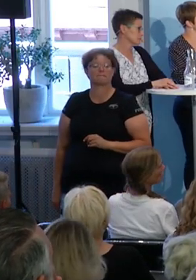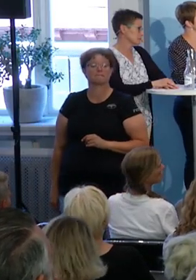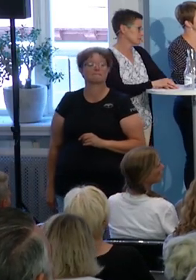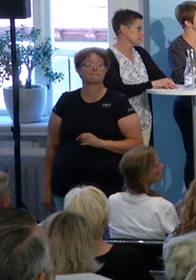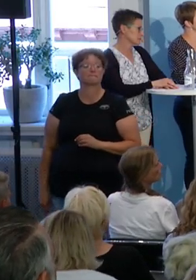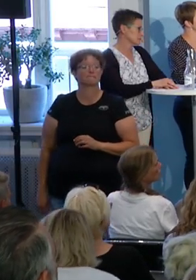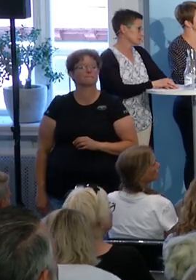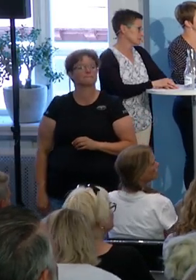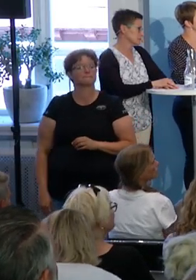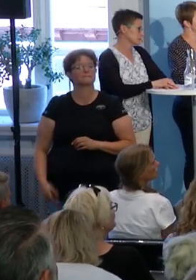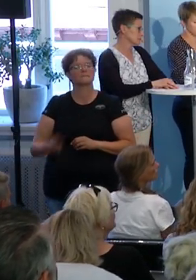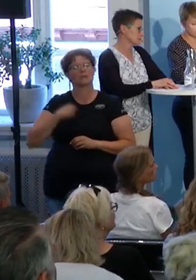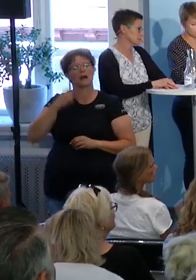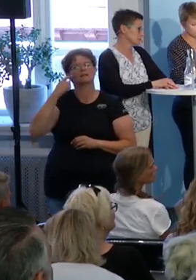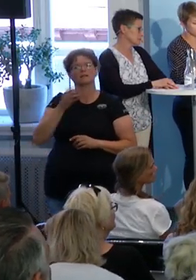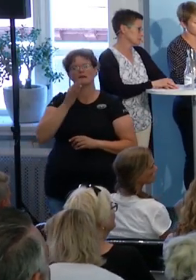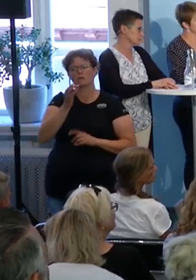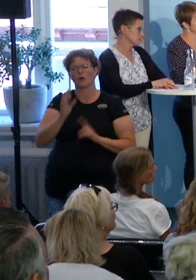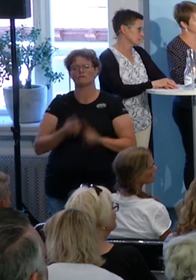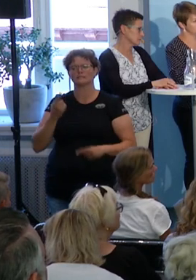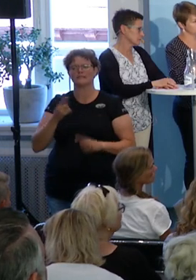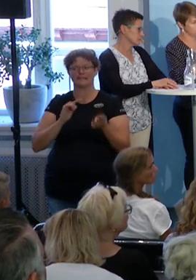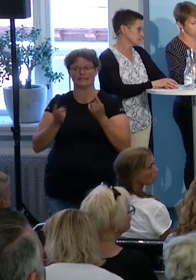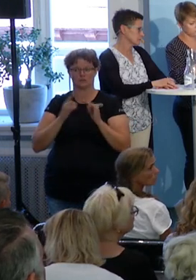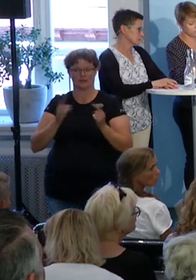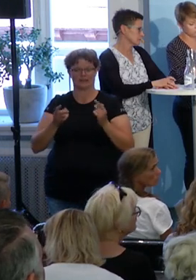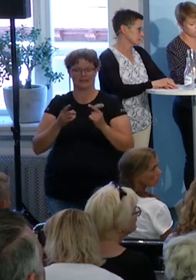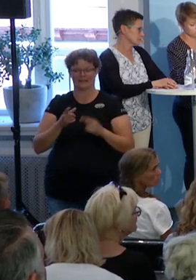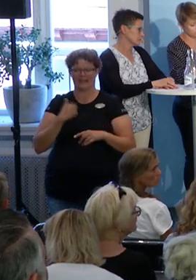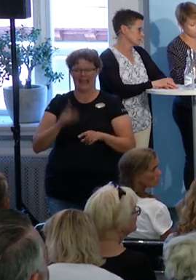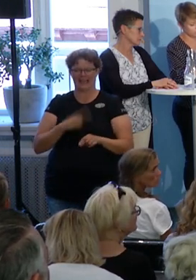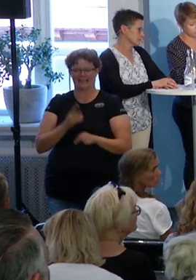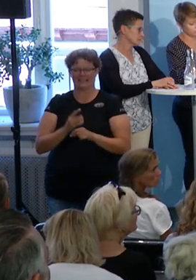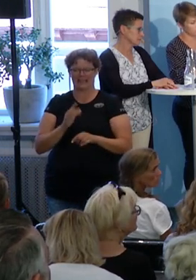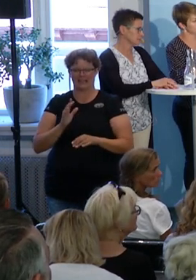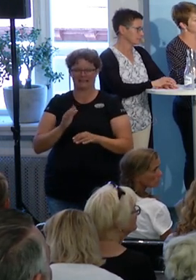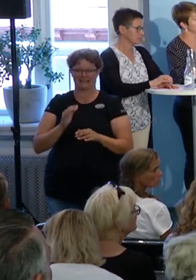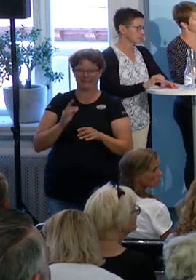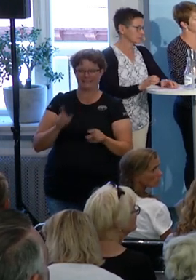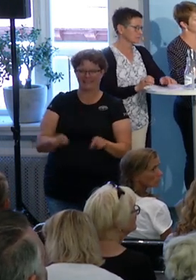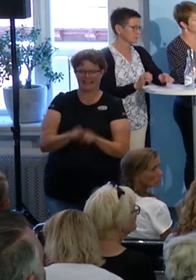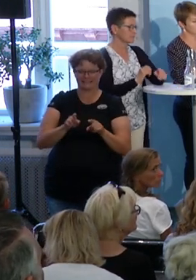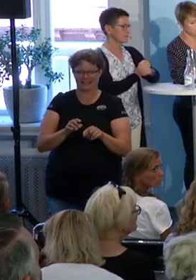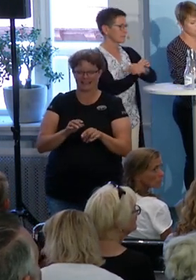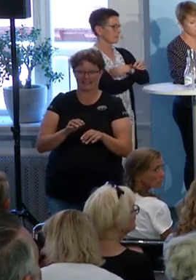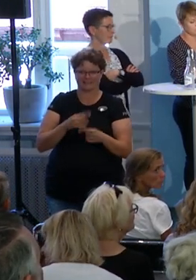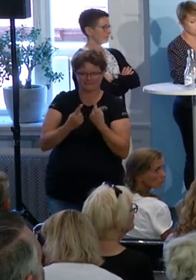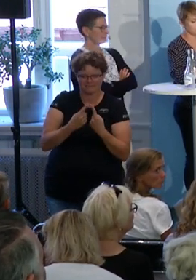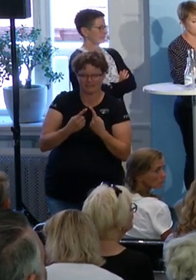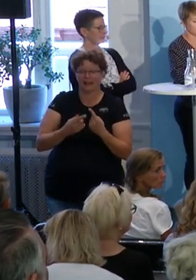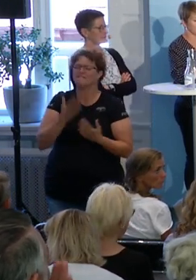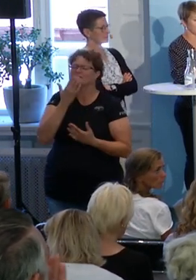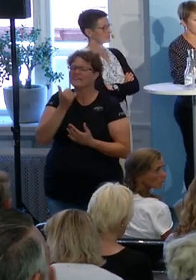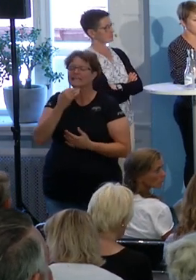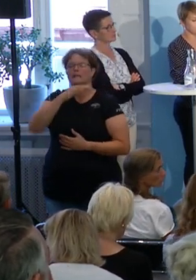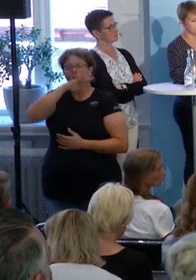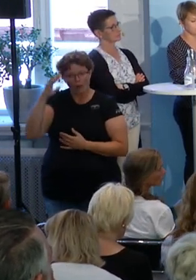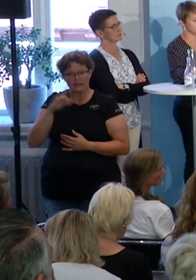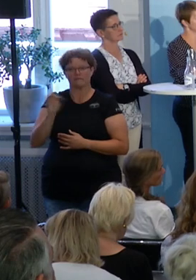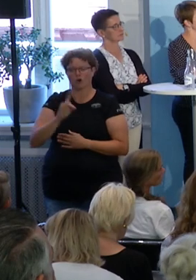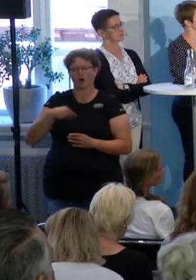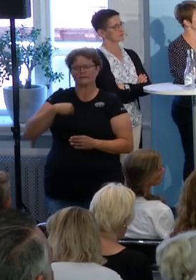Jag tänkte bara fråga först det här diskussionen som vi touchar vid hela tiden om vilken ålder som är viktig att sätta in